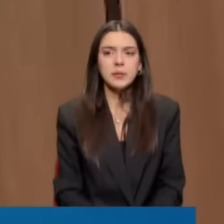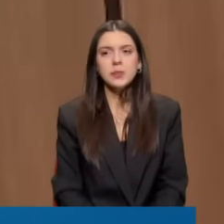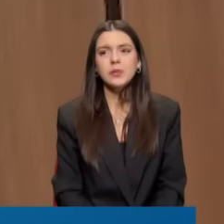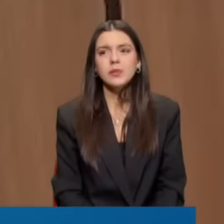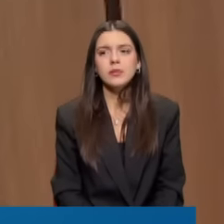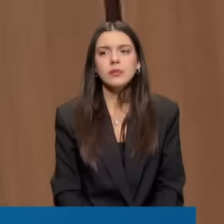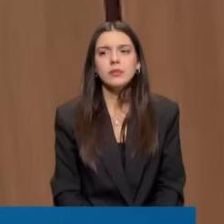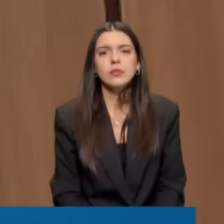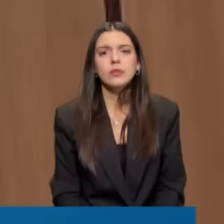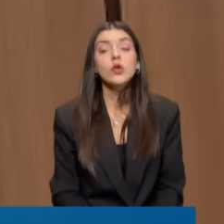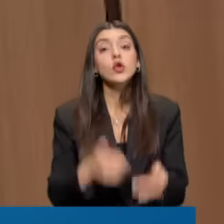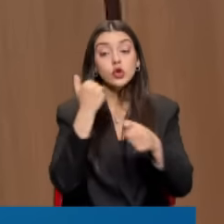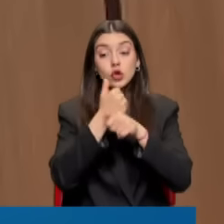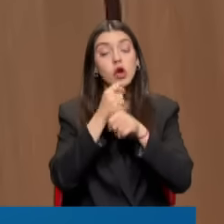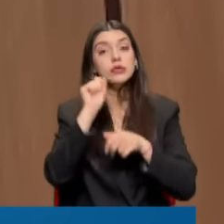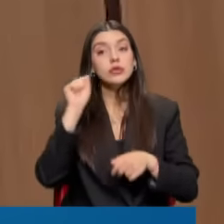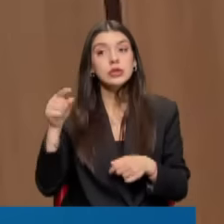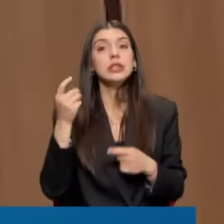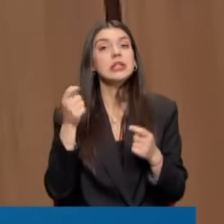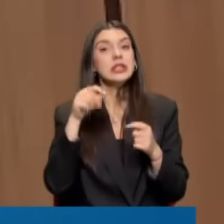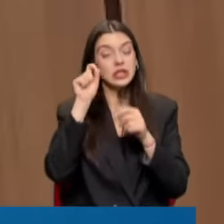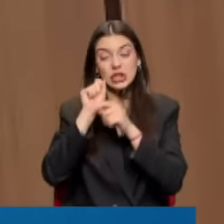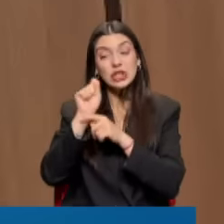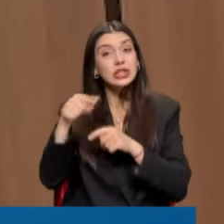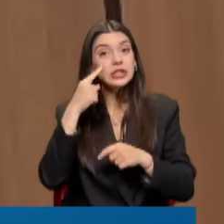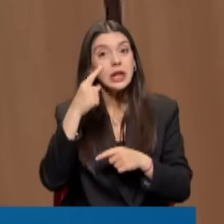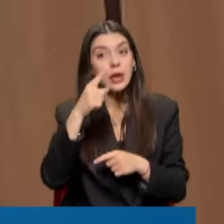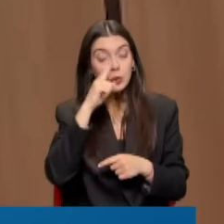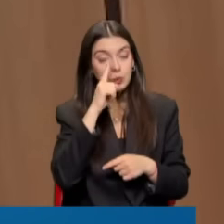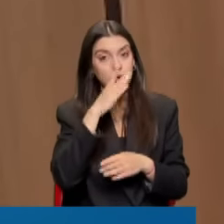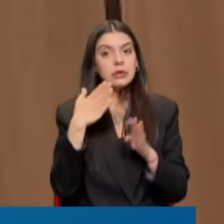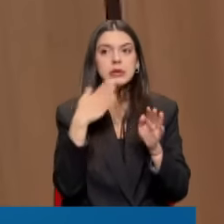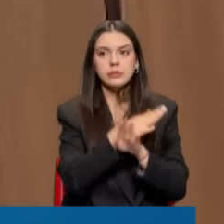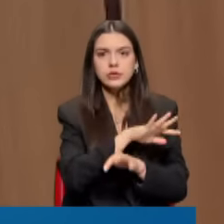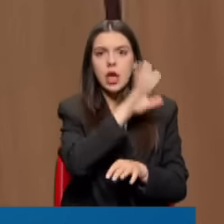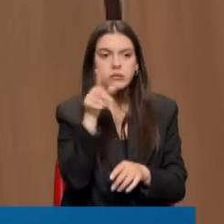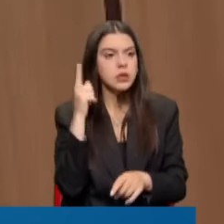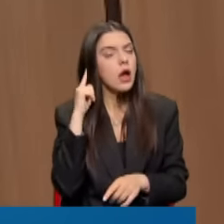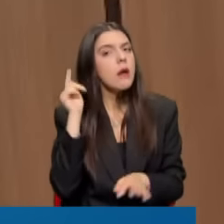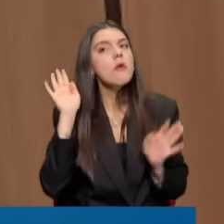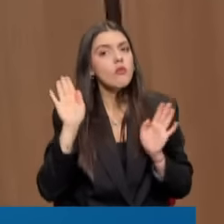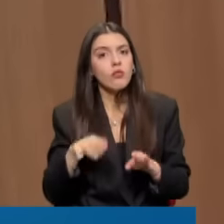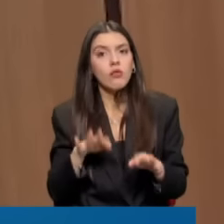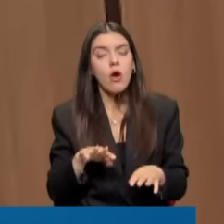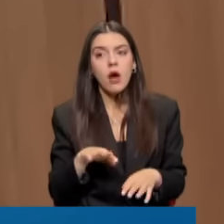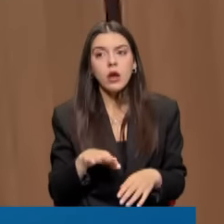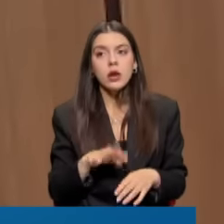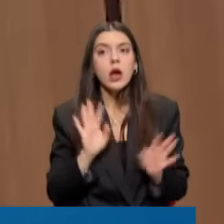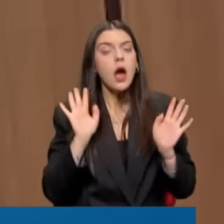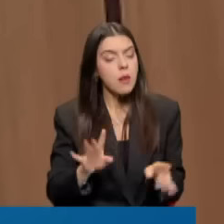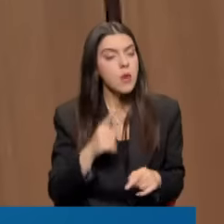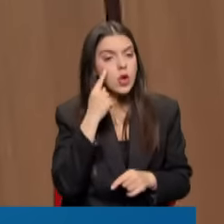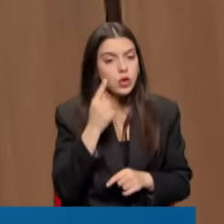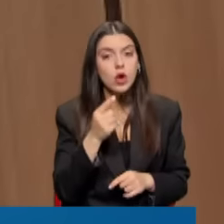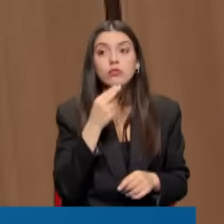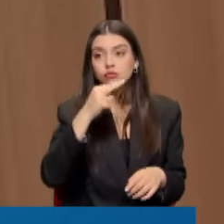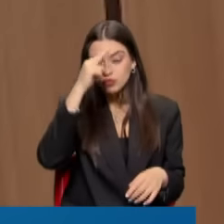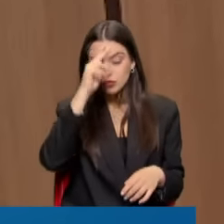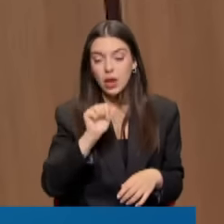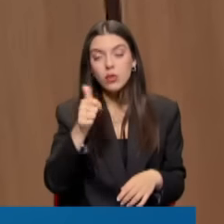Bölcek İlçe Milli Eğitim Müdürlüğüne gidilmiş yani konu hakkında haberdar edilmiştir Buna rağmen Cuma günü okul